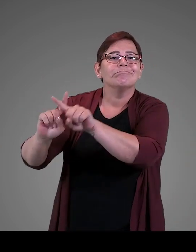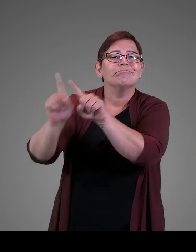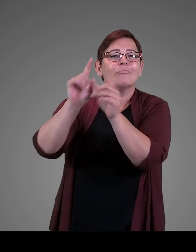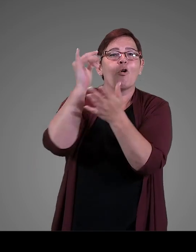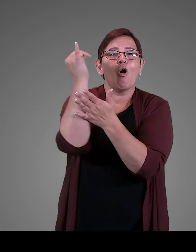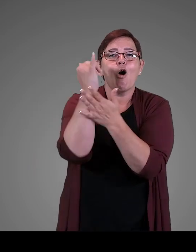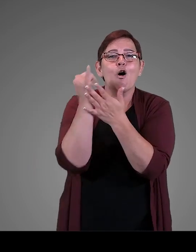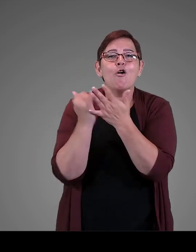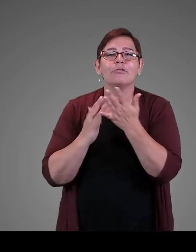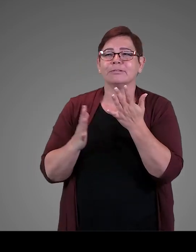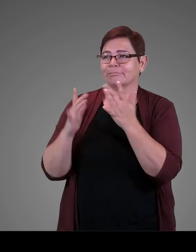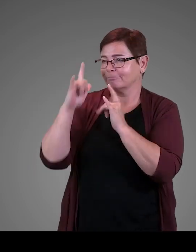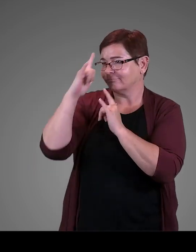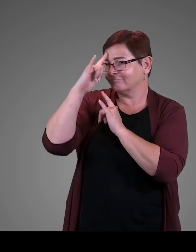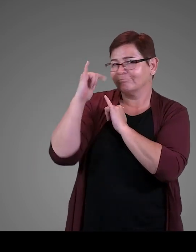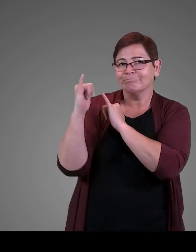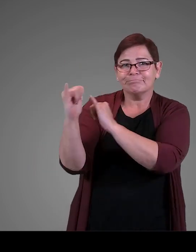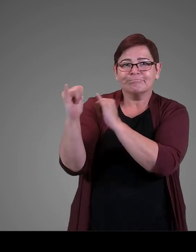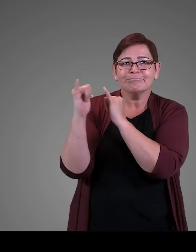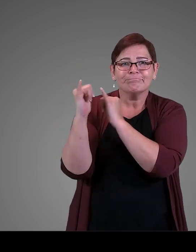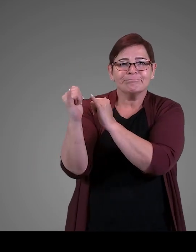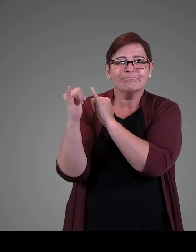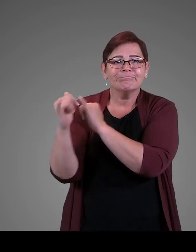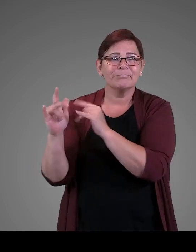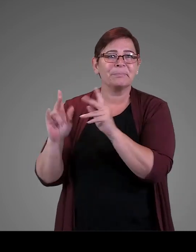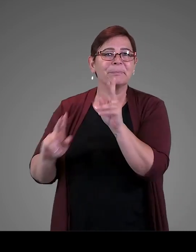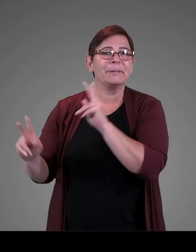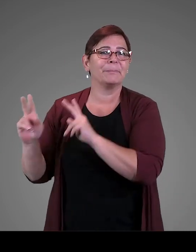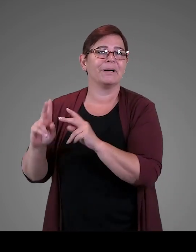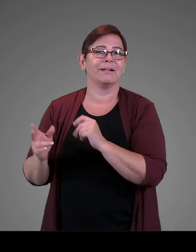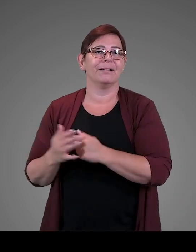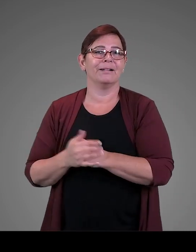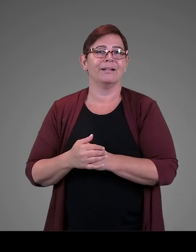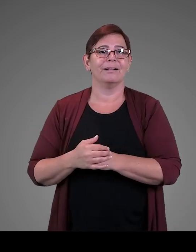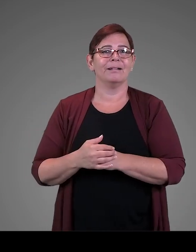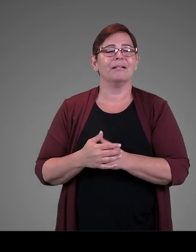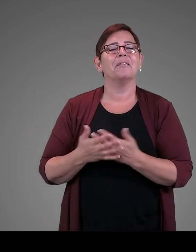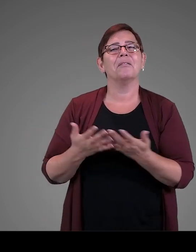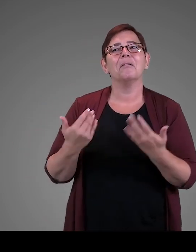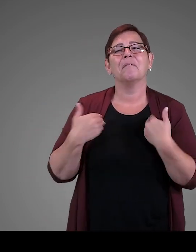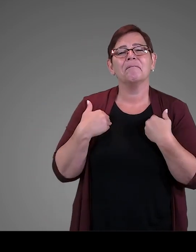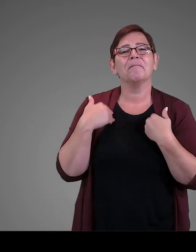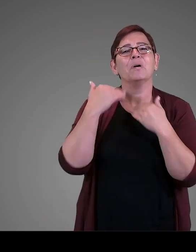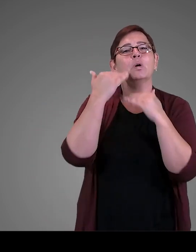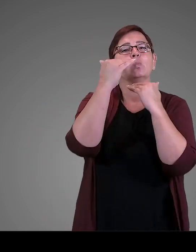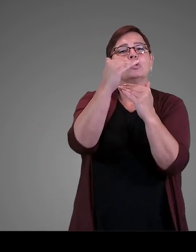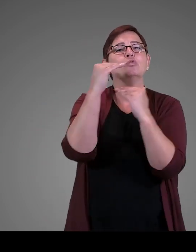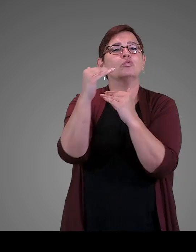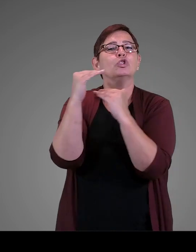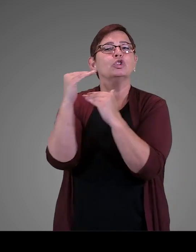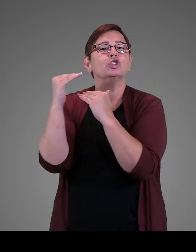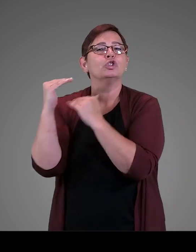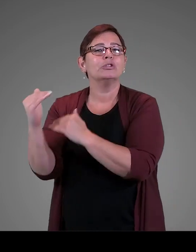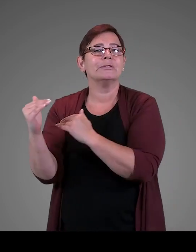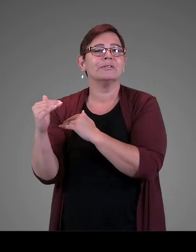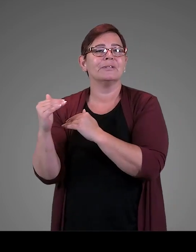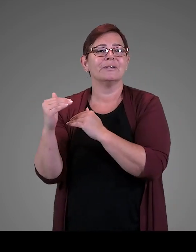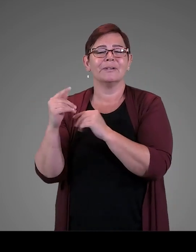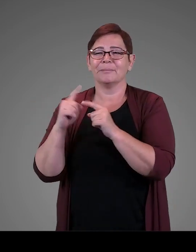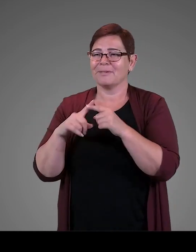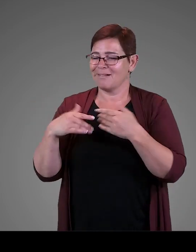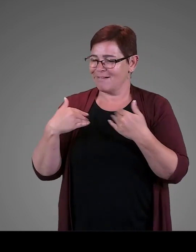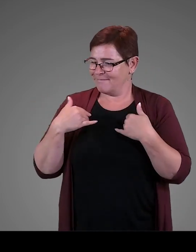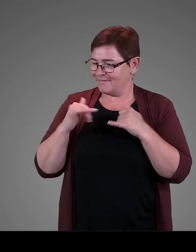like-minded people. And yeah, it is this, I know there is a lot of restrictions, but there is still this spark and this sense